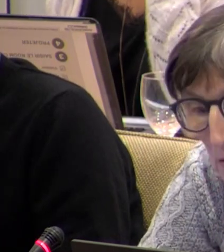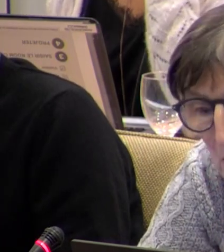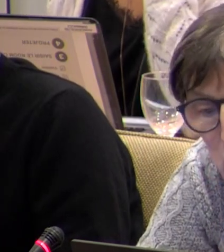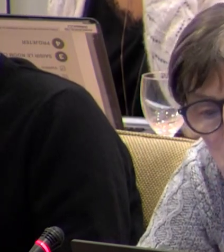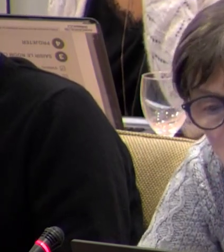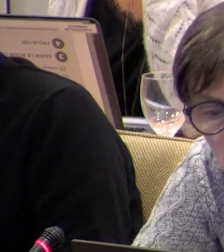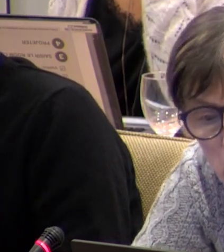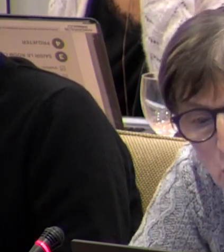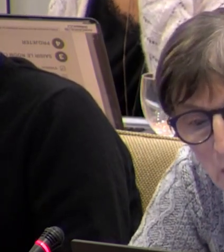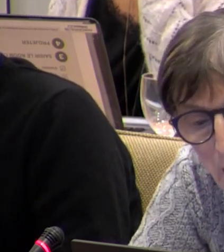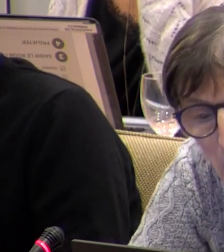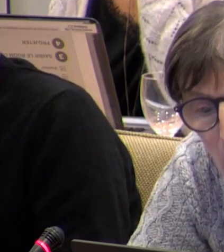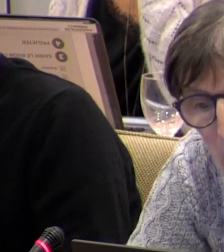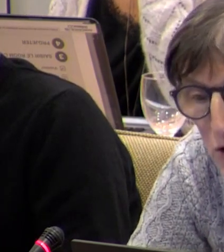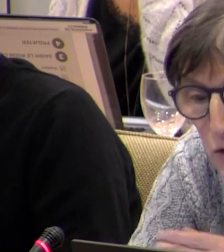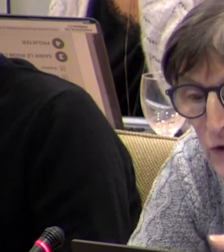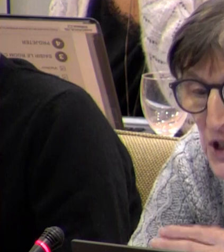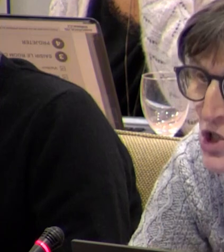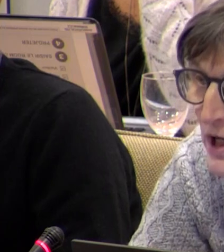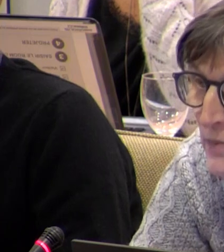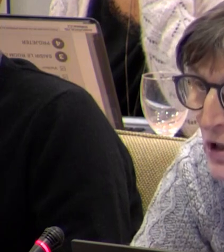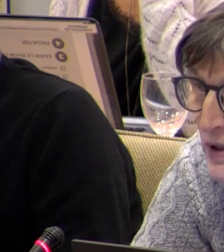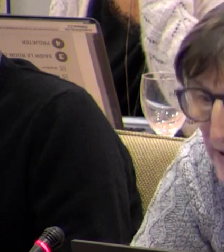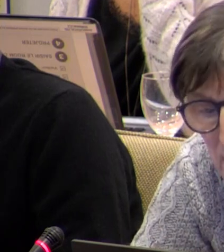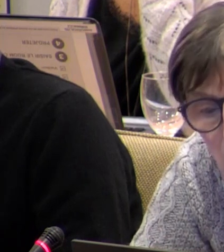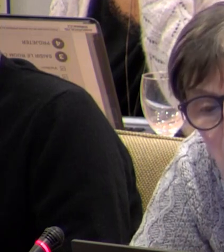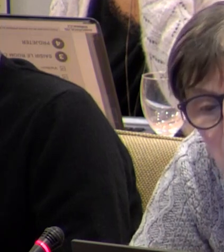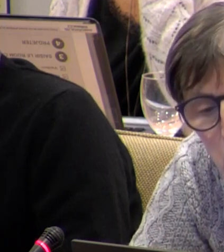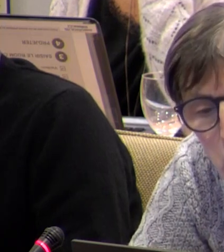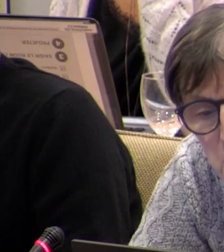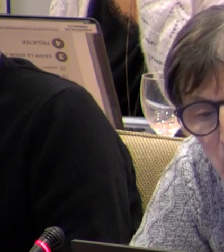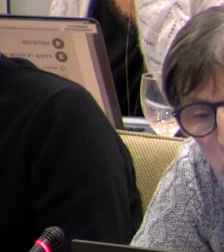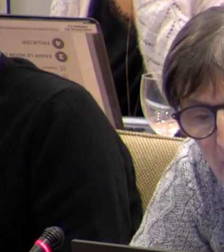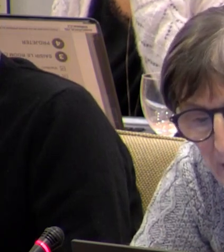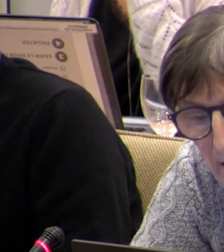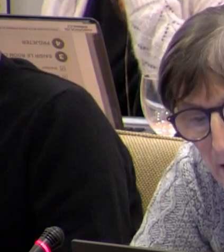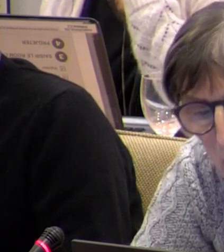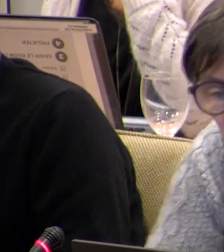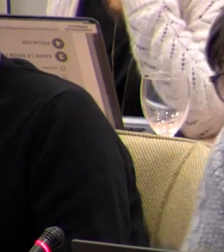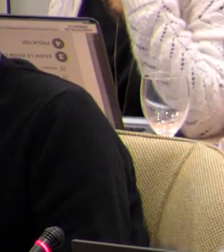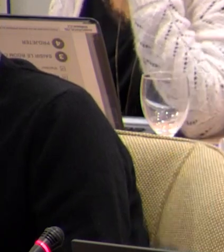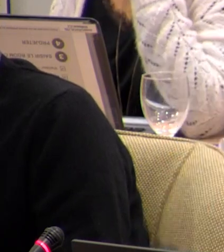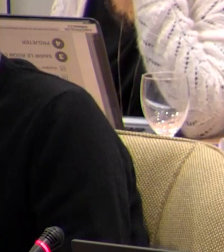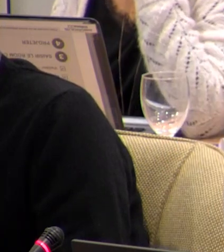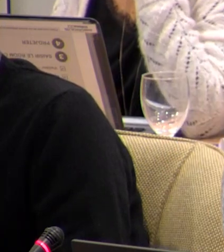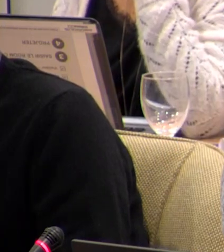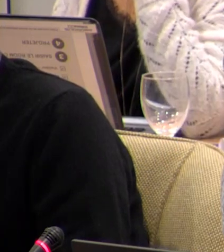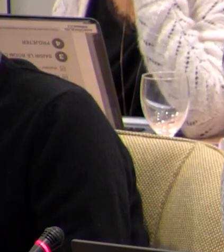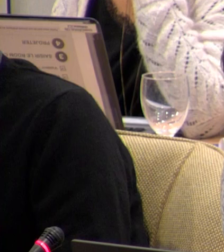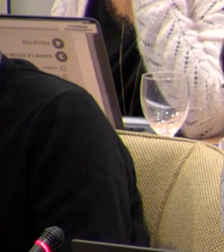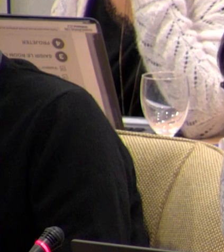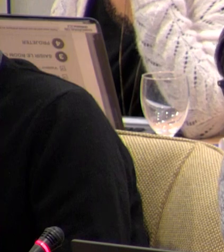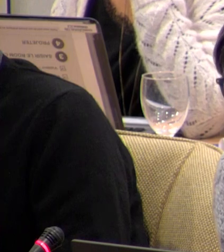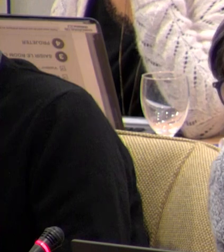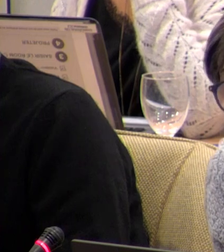voir moi je crois pas trop et je trouve que c'est cher en millions 4 deuxième remarque renouvellement de la flotte des